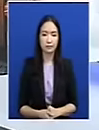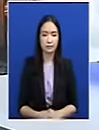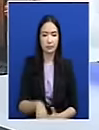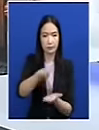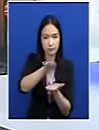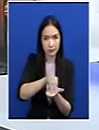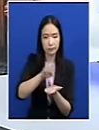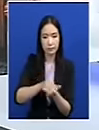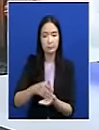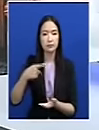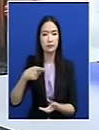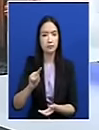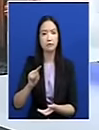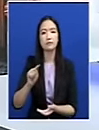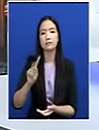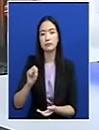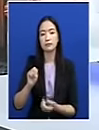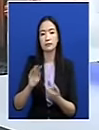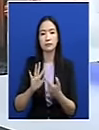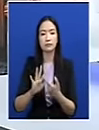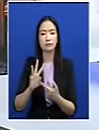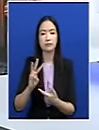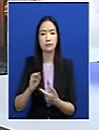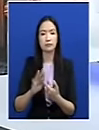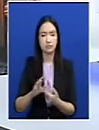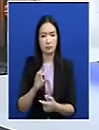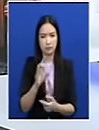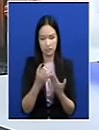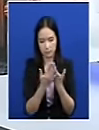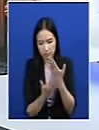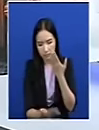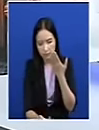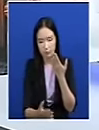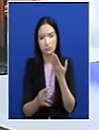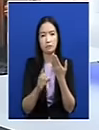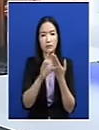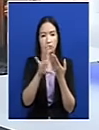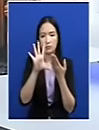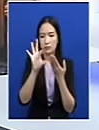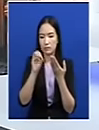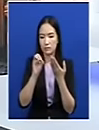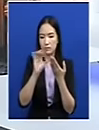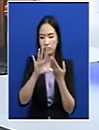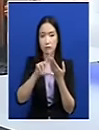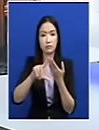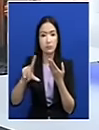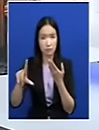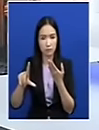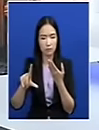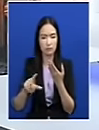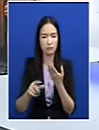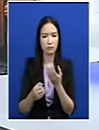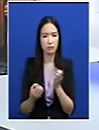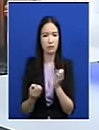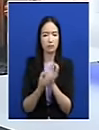ข้อมูลจาก Panama Papers ที่มี195ล้านหน้าสร้างความสั่นสะเทือนให้กับทั้งโลกน